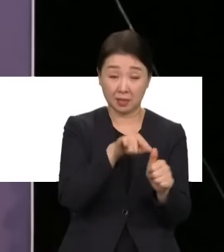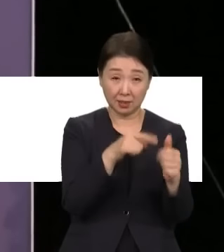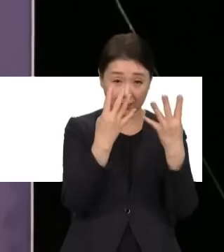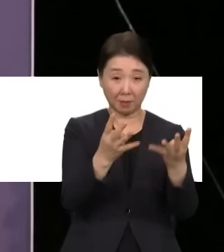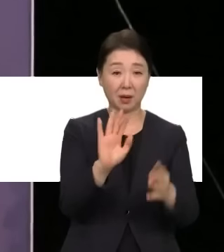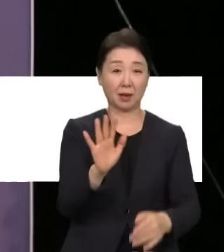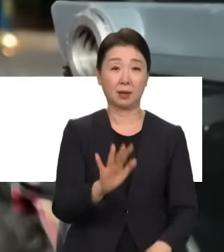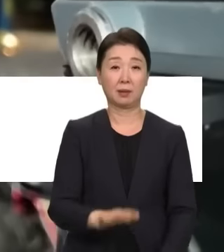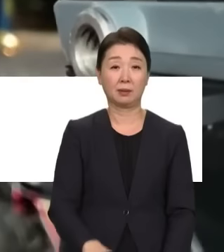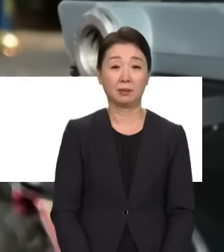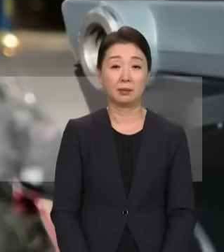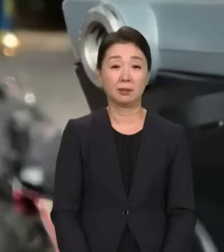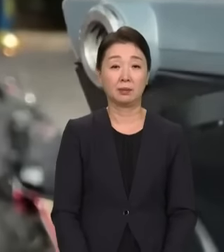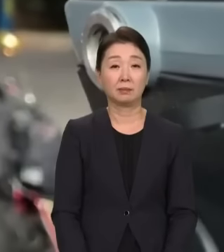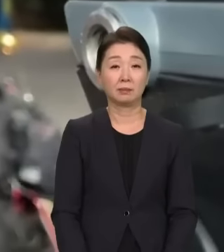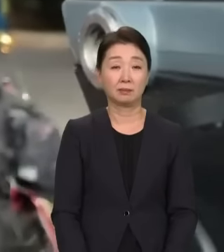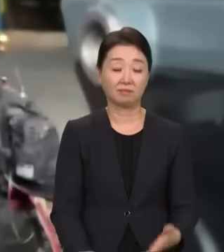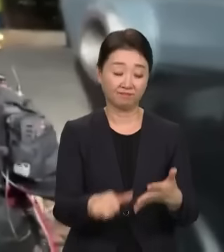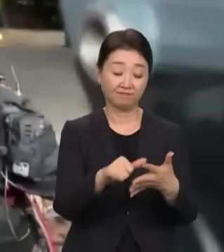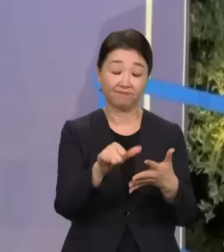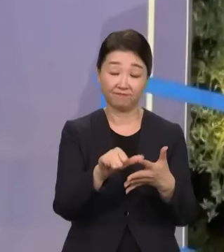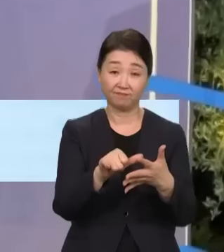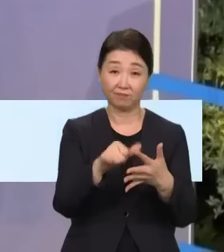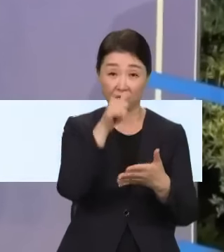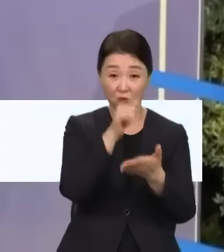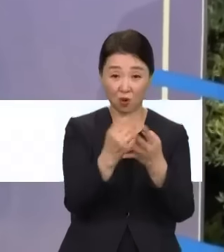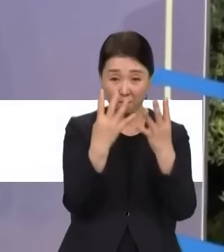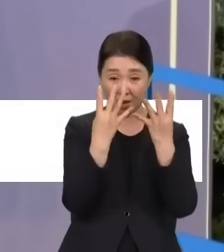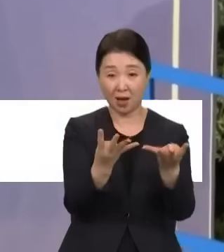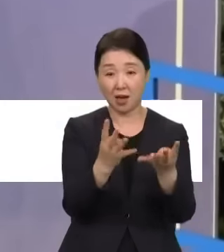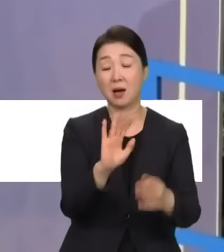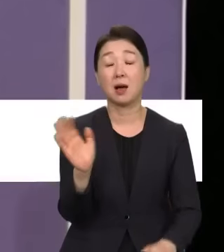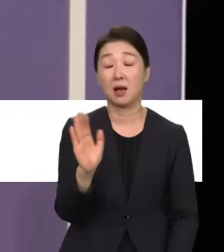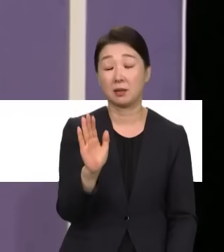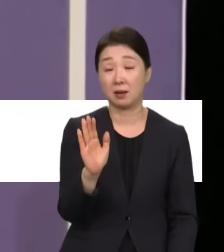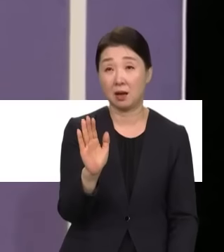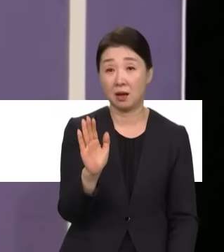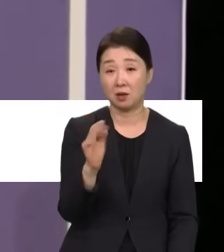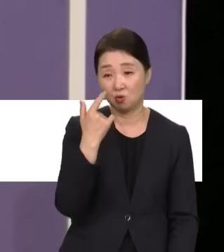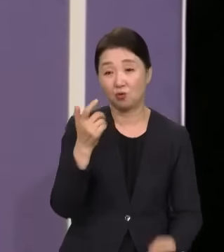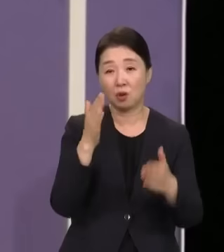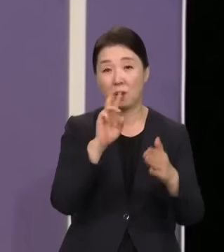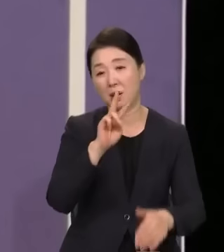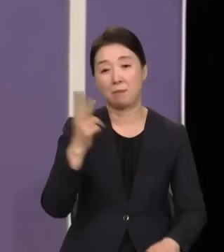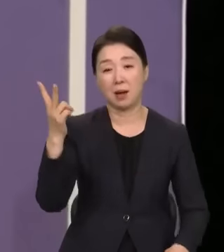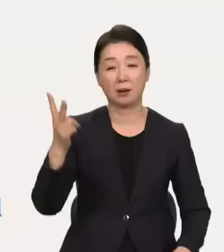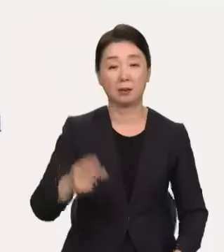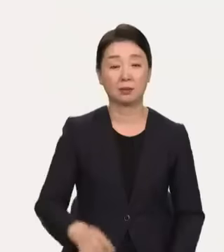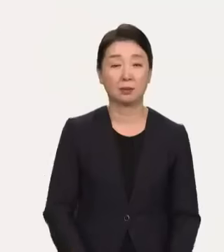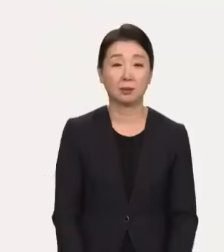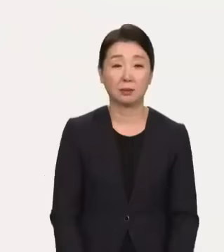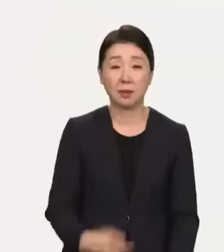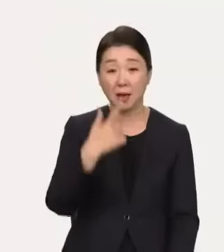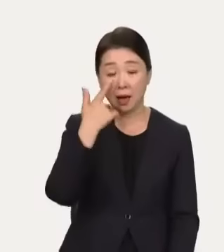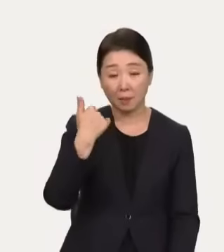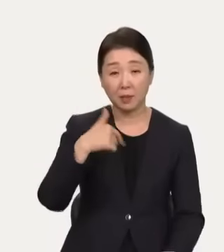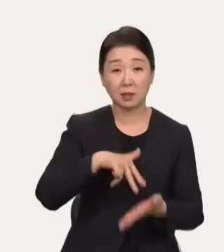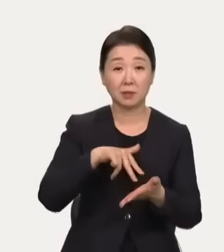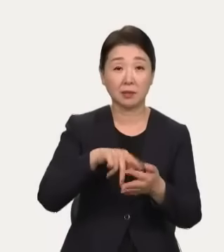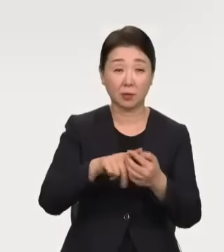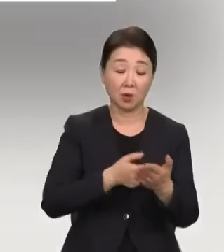not pardon him. 차남 헌터를 사면하지 않겠다던 바이든의 확신이 6개월 만에 번복됐습니다. 아버지로서